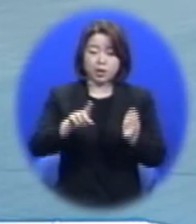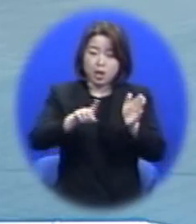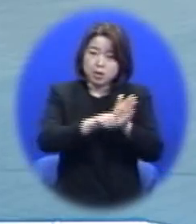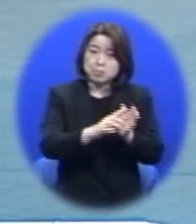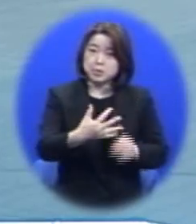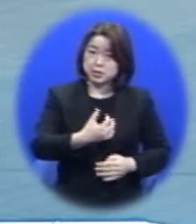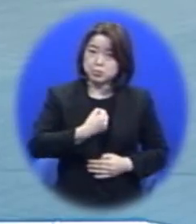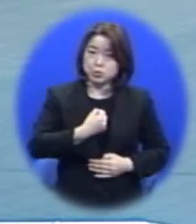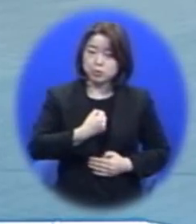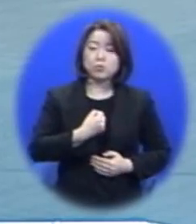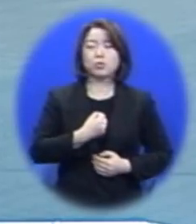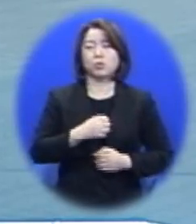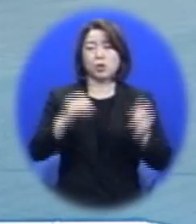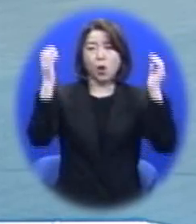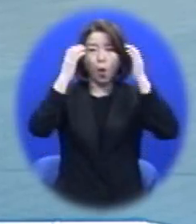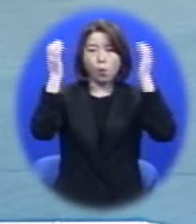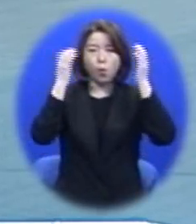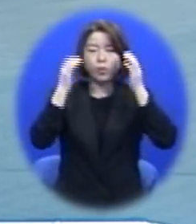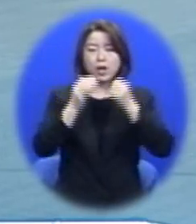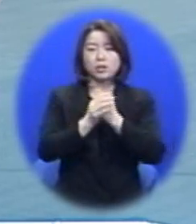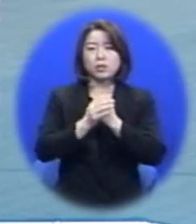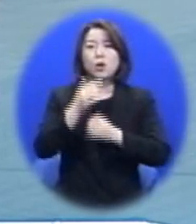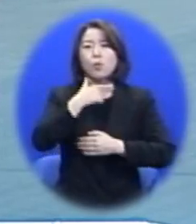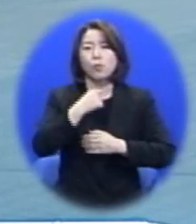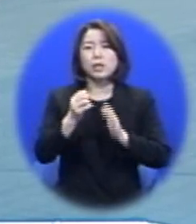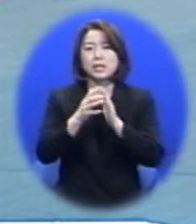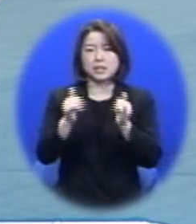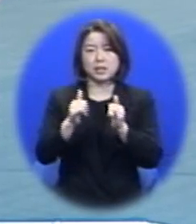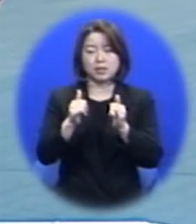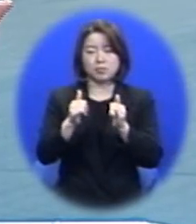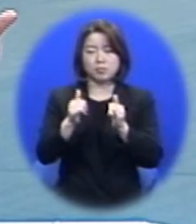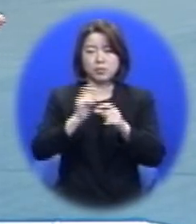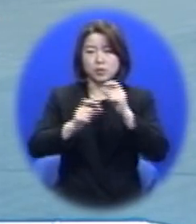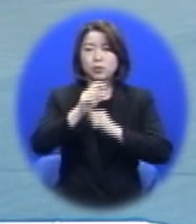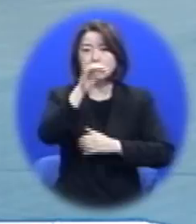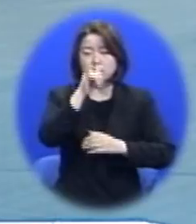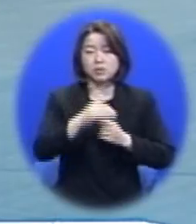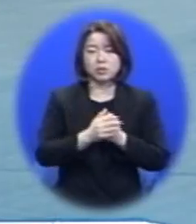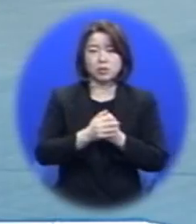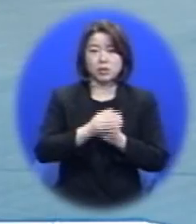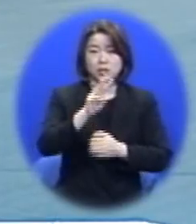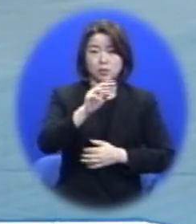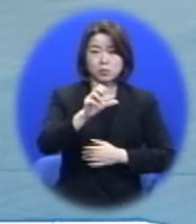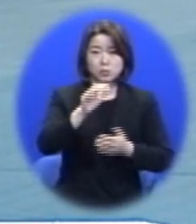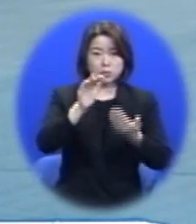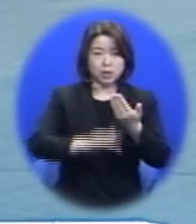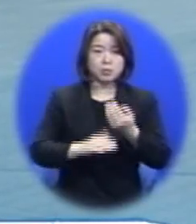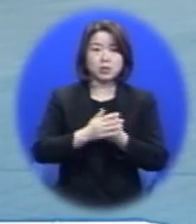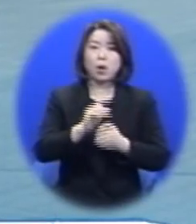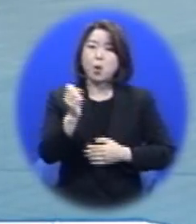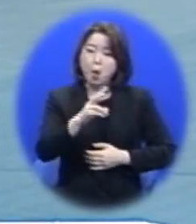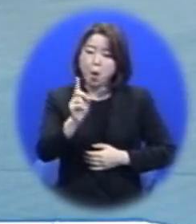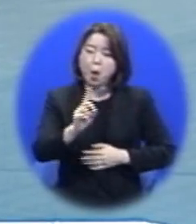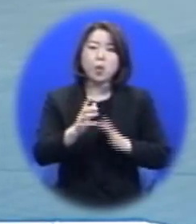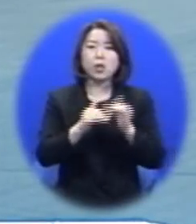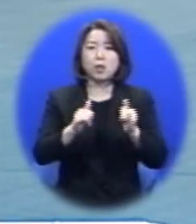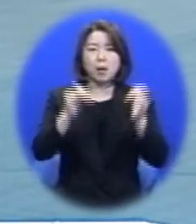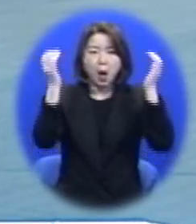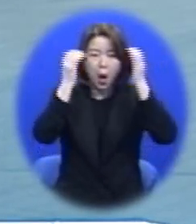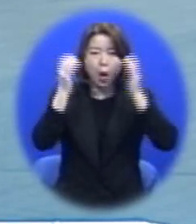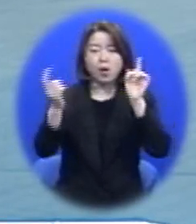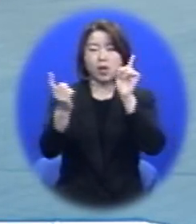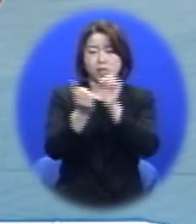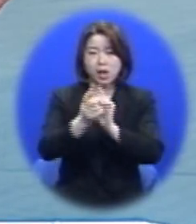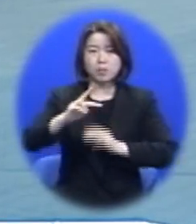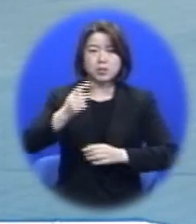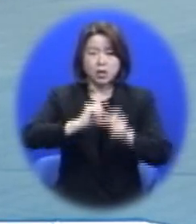믿음으로 고난을 자초한 이들이 훨씬 많습니다. 35절 하반절에 또 어떤 이들은 고문을 당하면서도 더